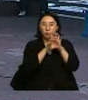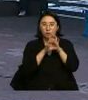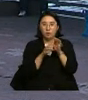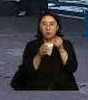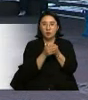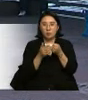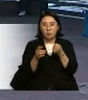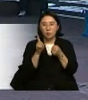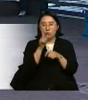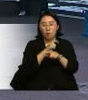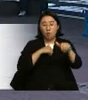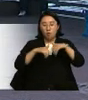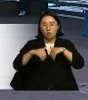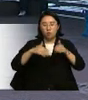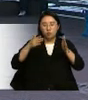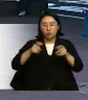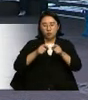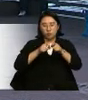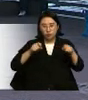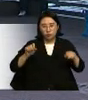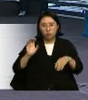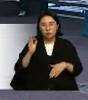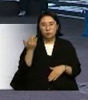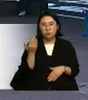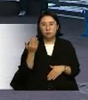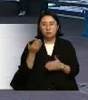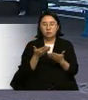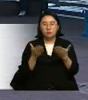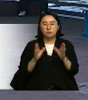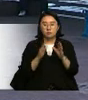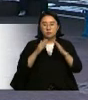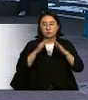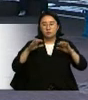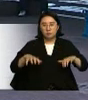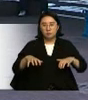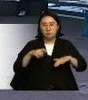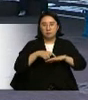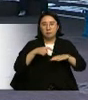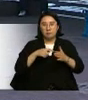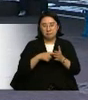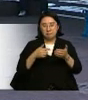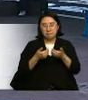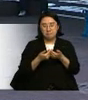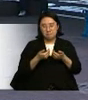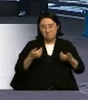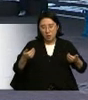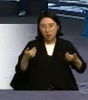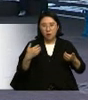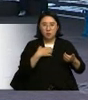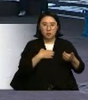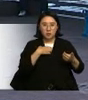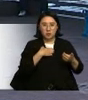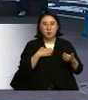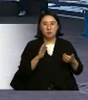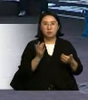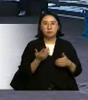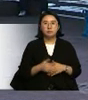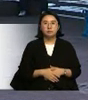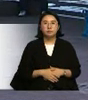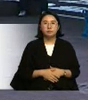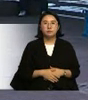코로나19에 따른 이른바 거리두기가 장기화하면서 이 동네 이웃 사이 마음의 거리도 멀어지는 게 아닌가 이 걱정인